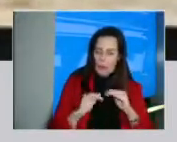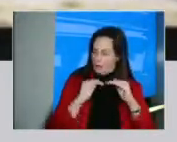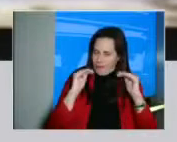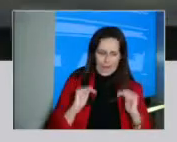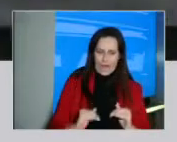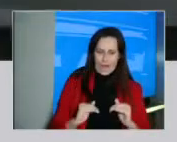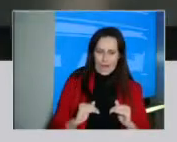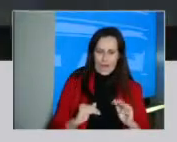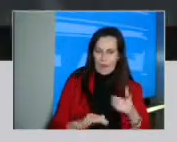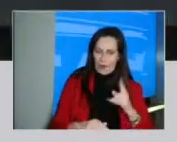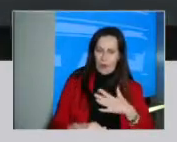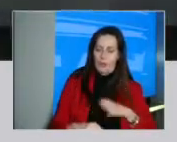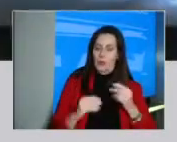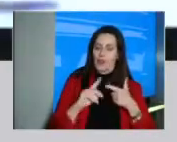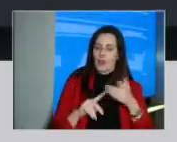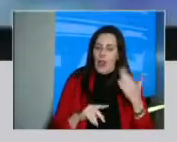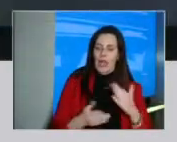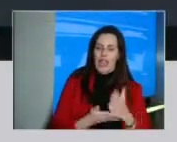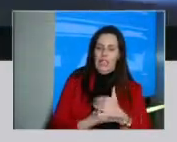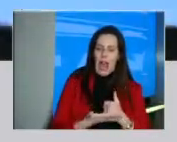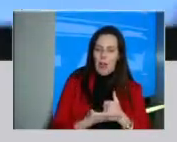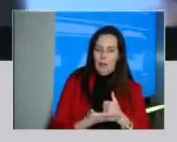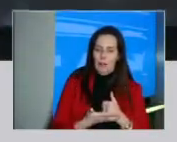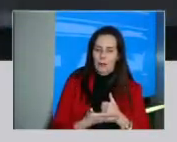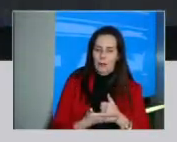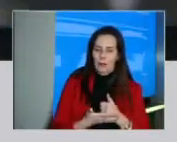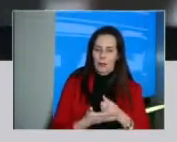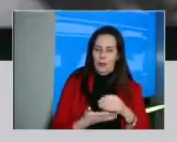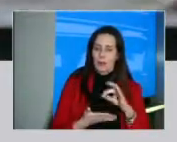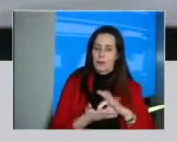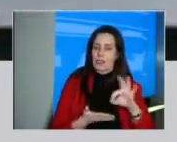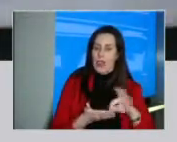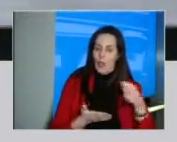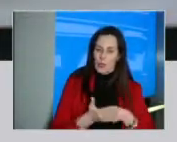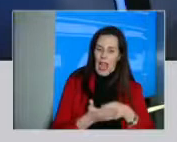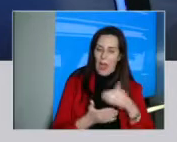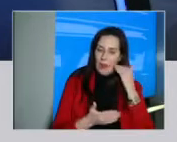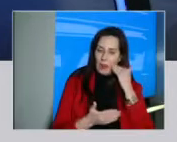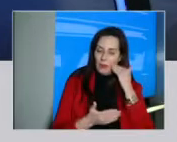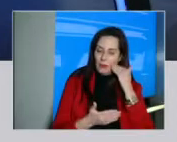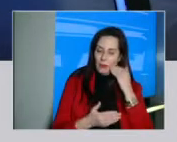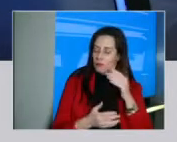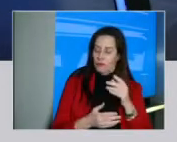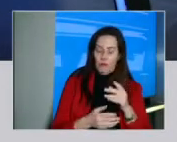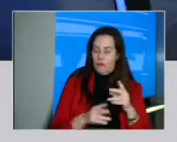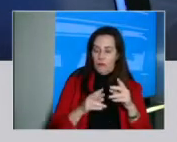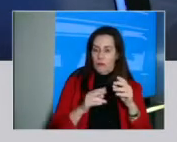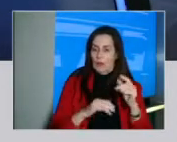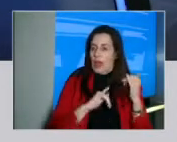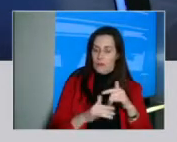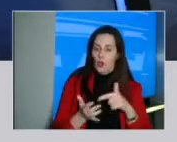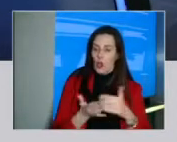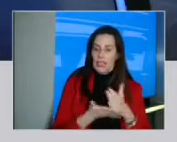בתת רמה יחסית למה שהם רצו, והדבר השני היה שכר. משרד האוצר האמריקאי תקע את השכר האמריקאי והביא אותו